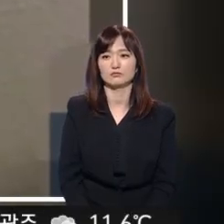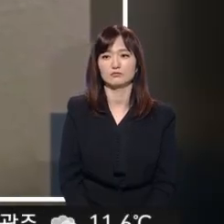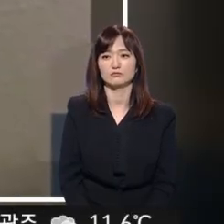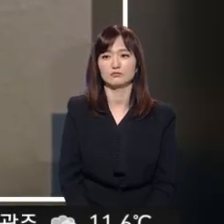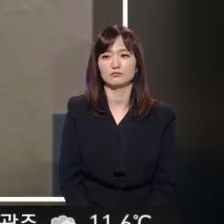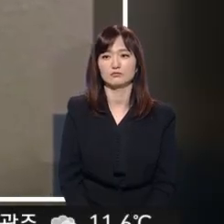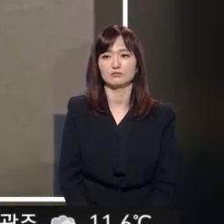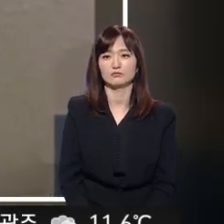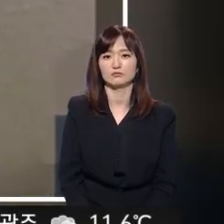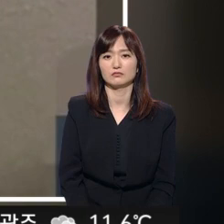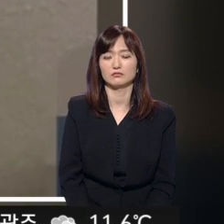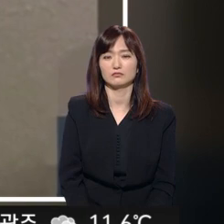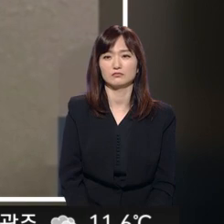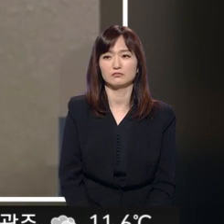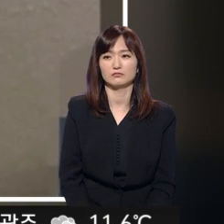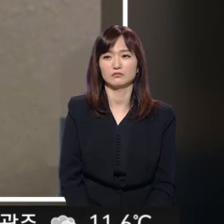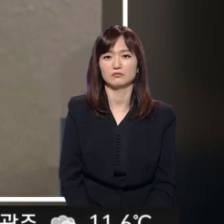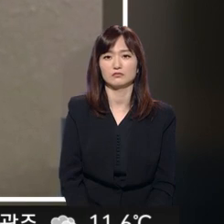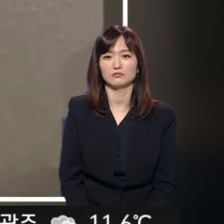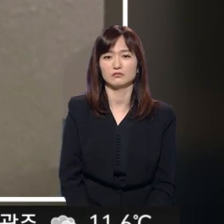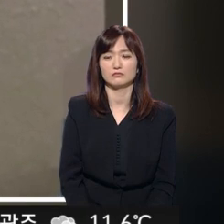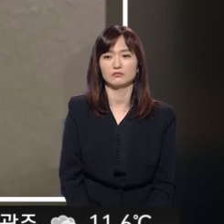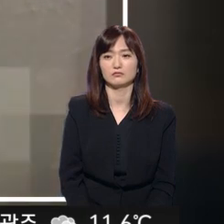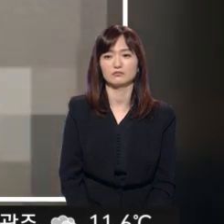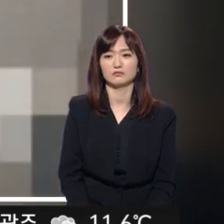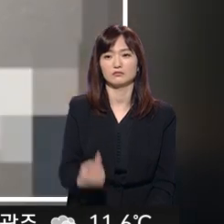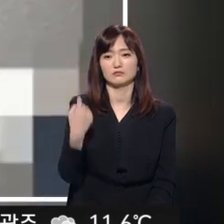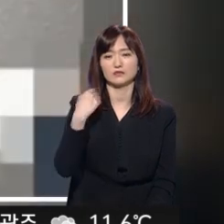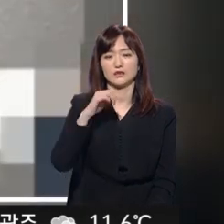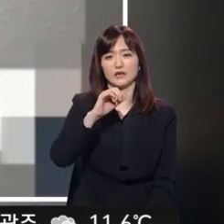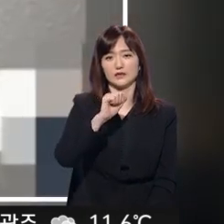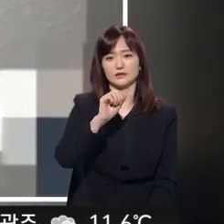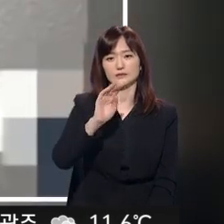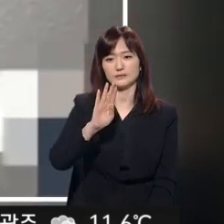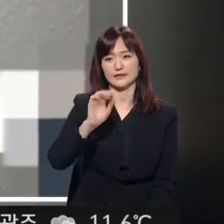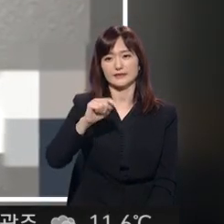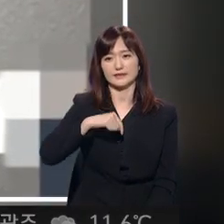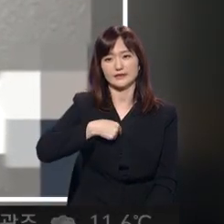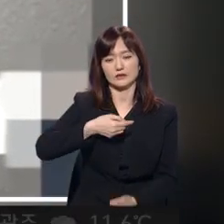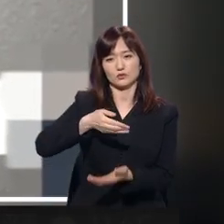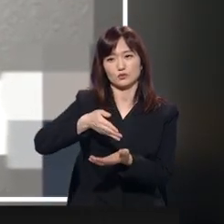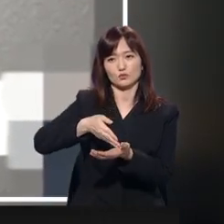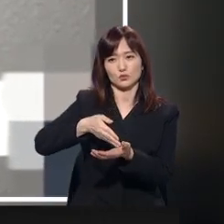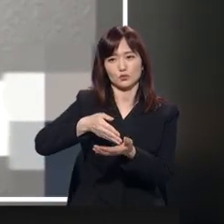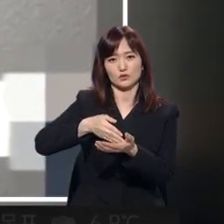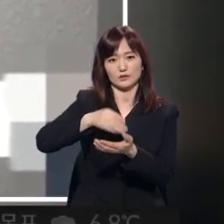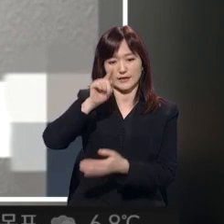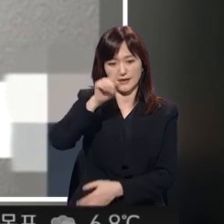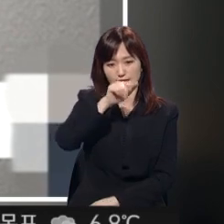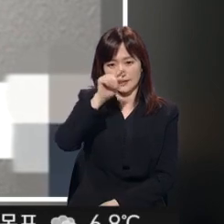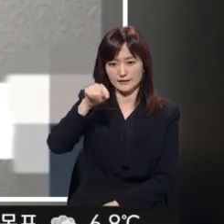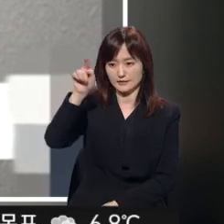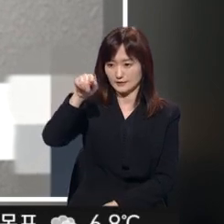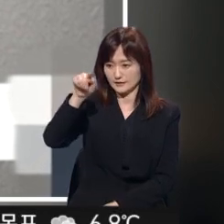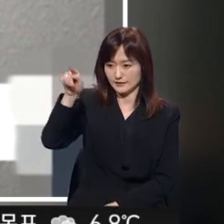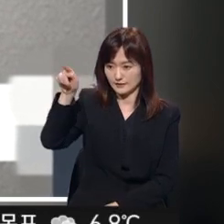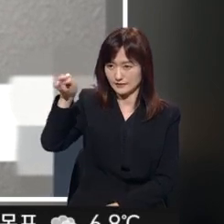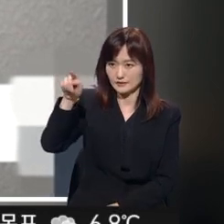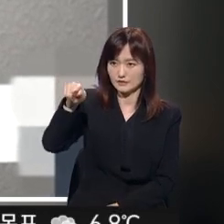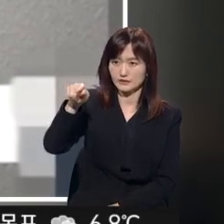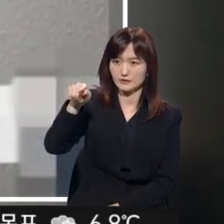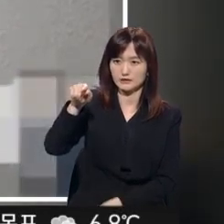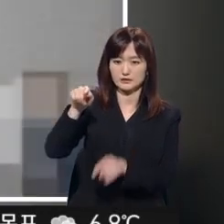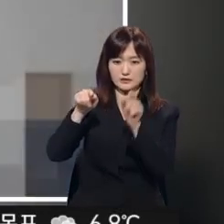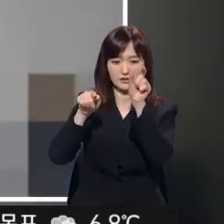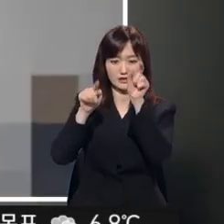저 사진 잘 보세요 어제 SBS이 단독보도였는데 x가 저렇게 쳐져 있고 그 어중간한